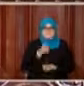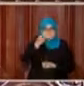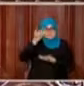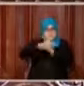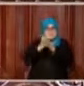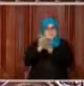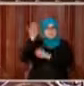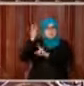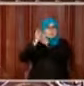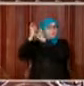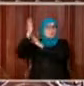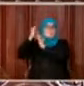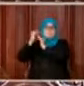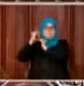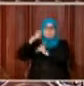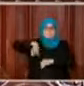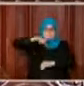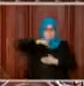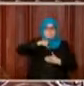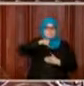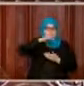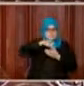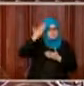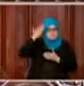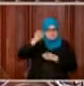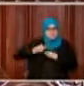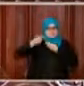زمن بعيد.